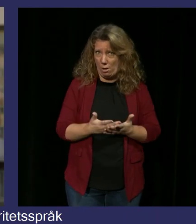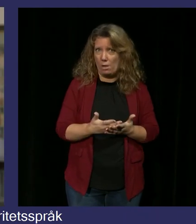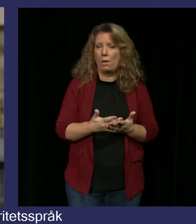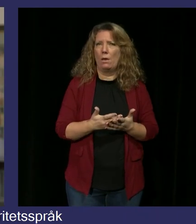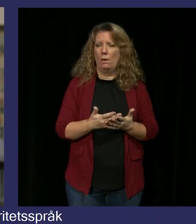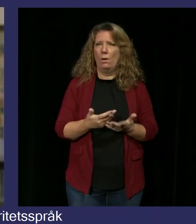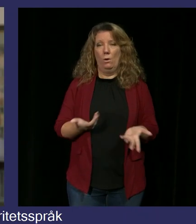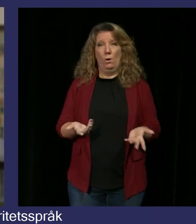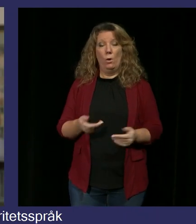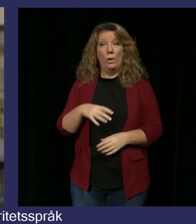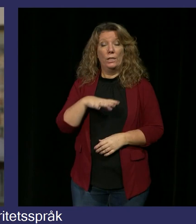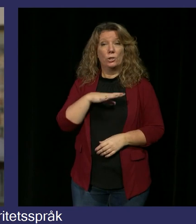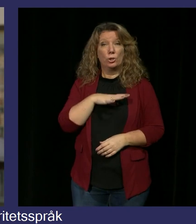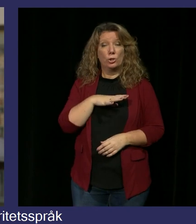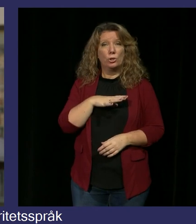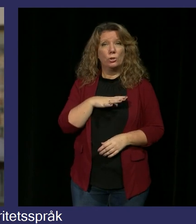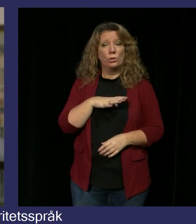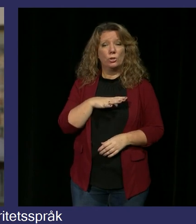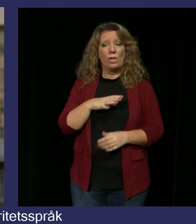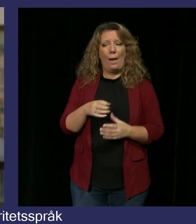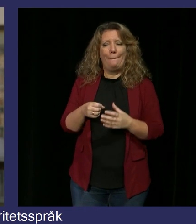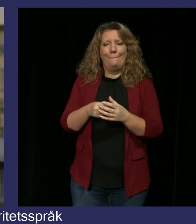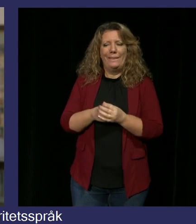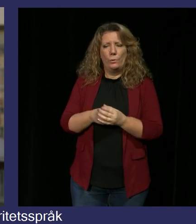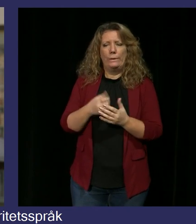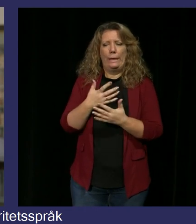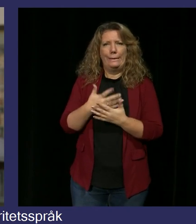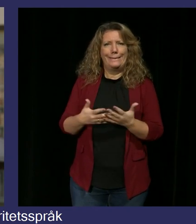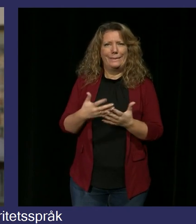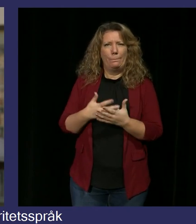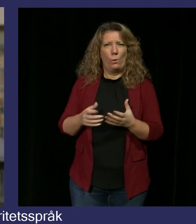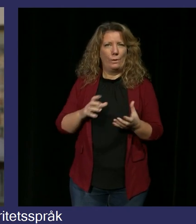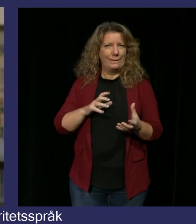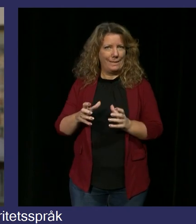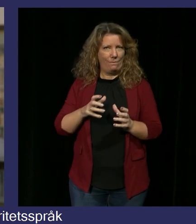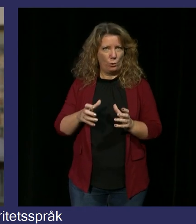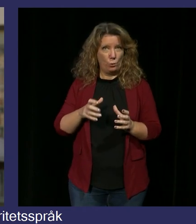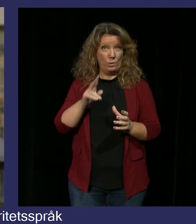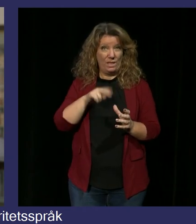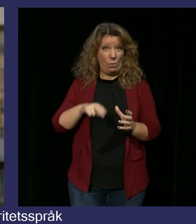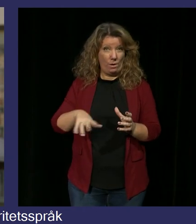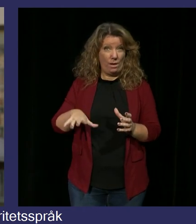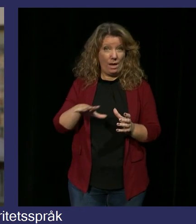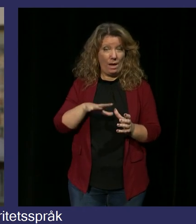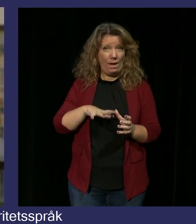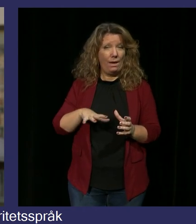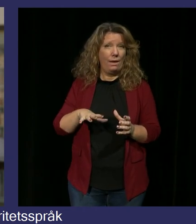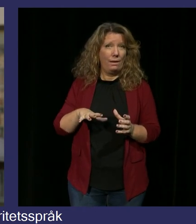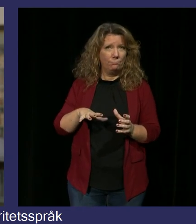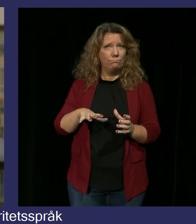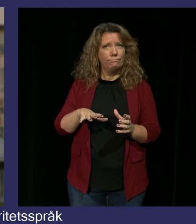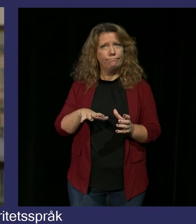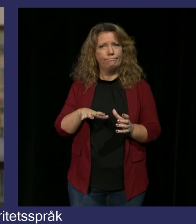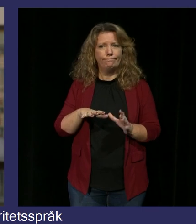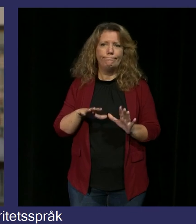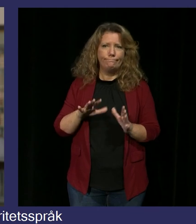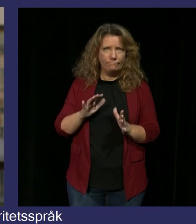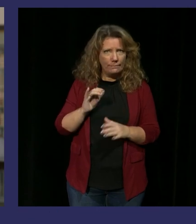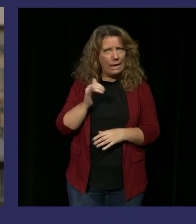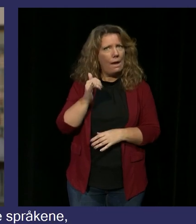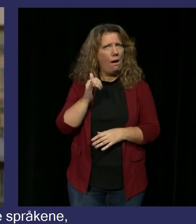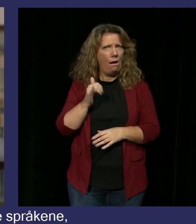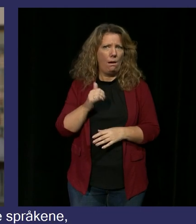situasjonen for minoritetsspråk i Norge er på noen måter blitt